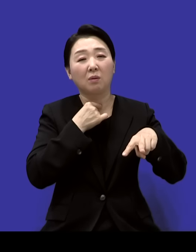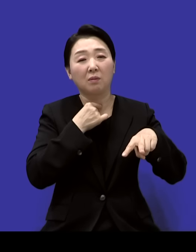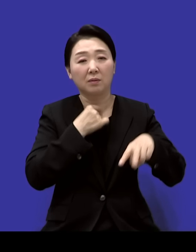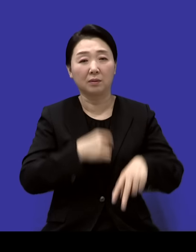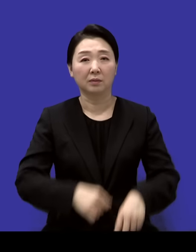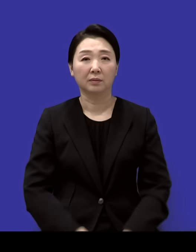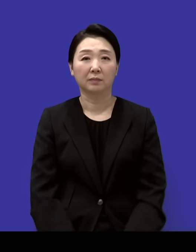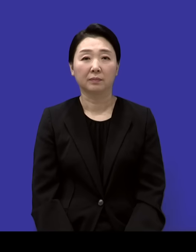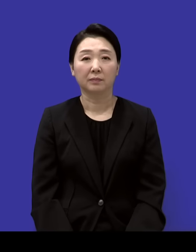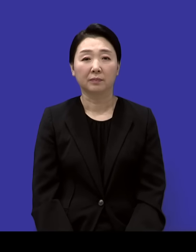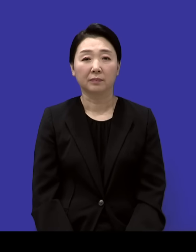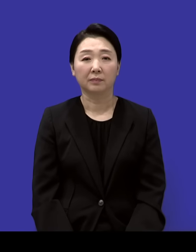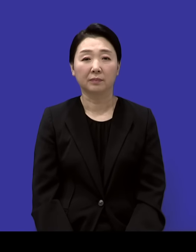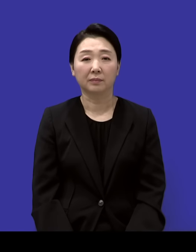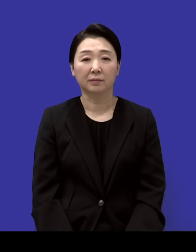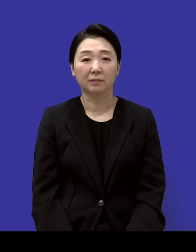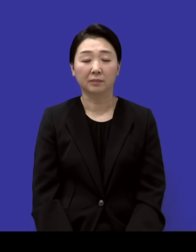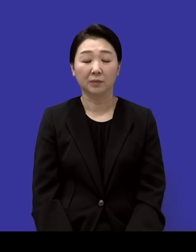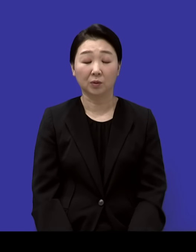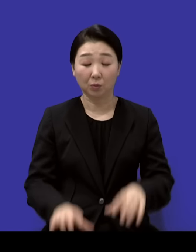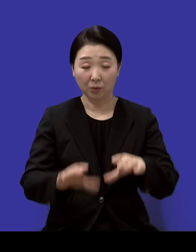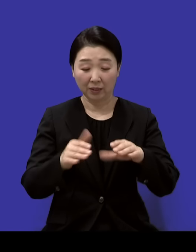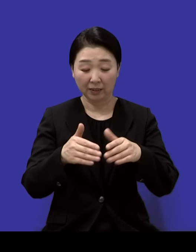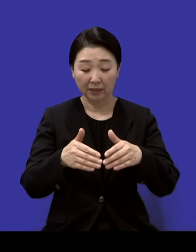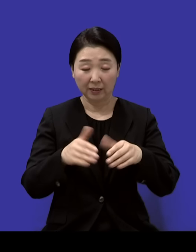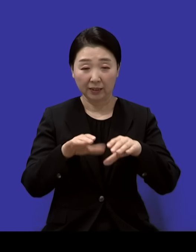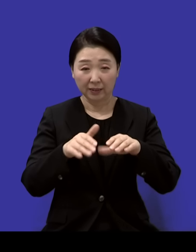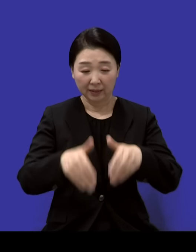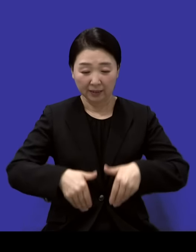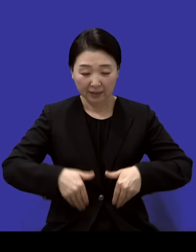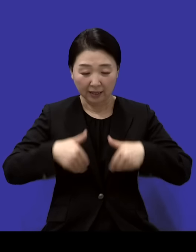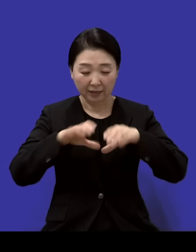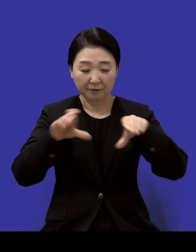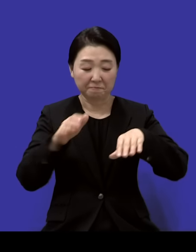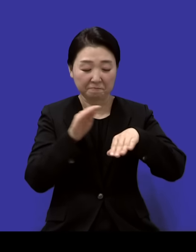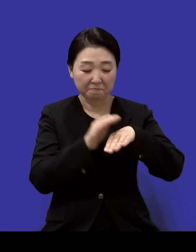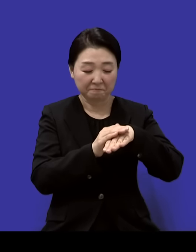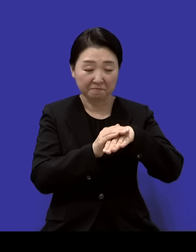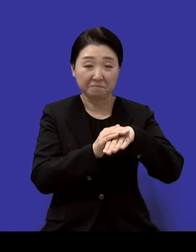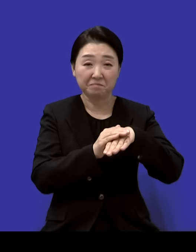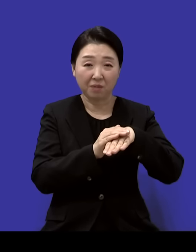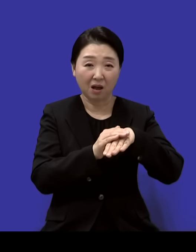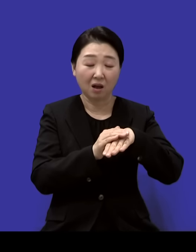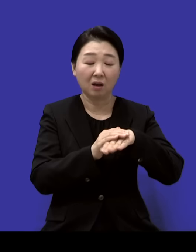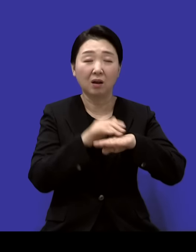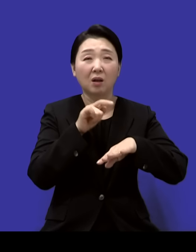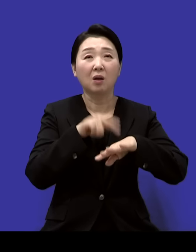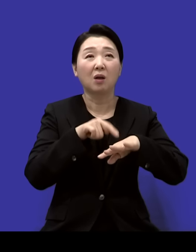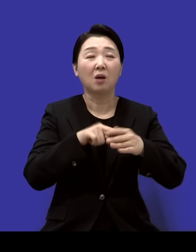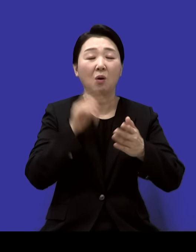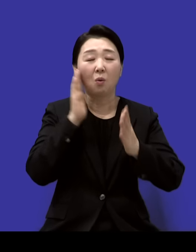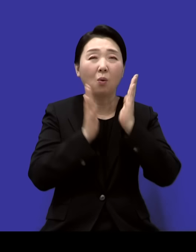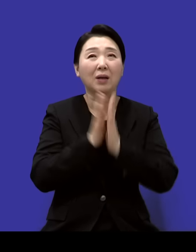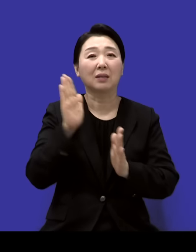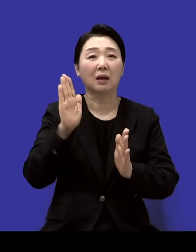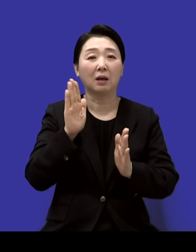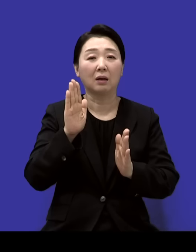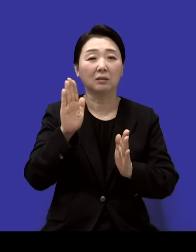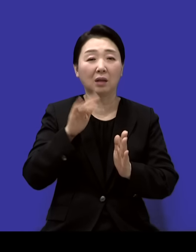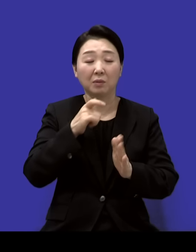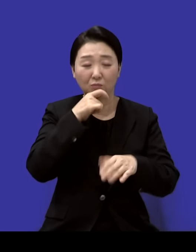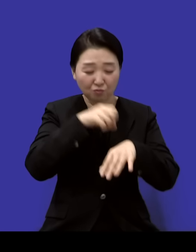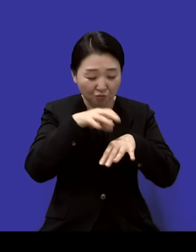이런 수준으로 아픈데 찜질팩을 하고 잠을 자는데 이게 화상을 입어서 다리가 다 물집이 터졌는데도 이 뜨거운 걸